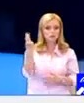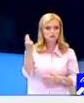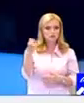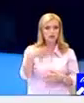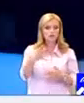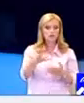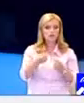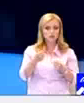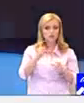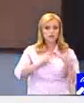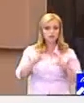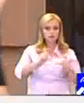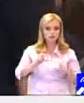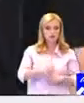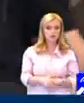de la studenți.